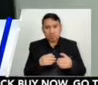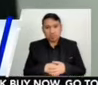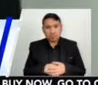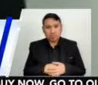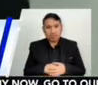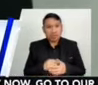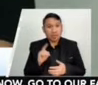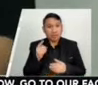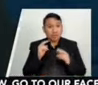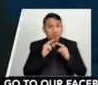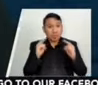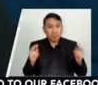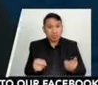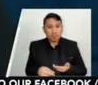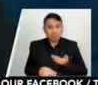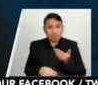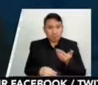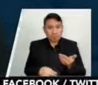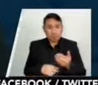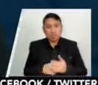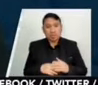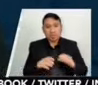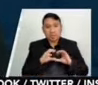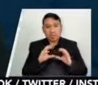EJ Gomez para sa GMA integrated news